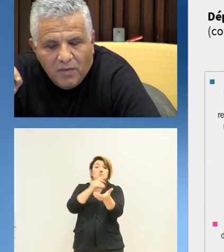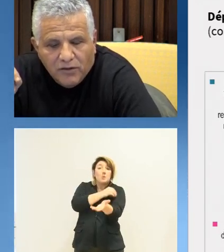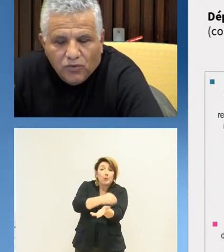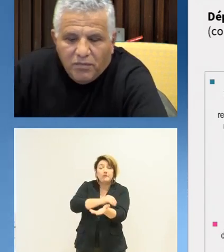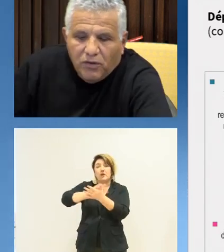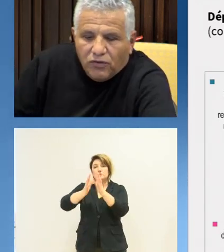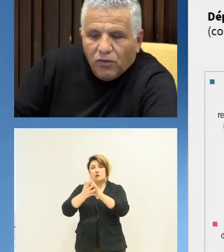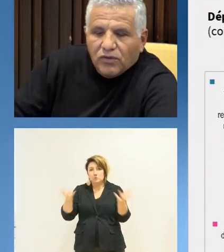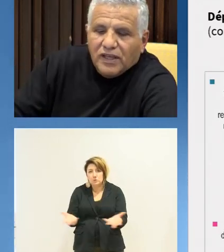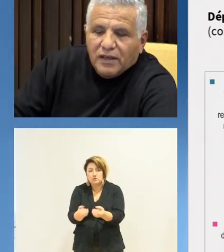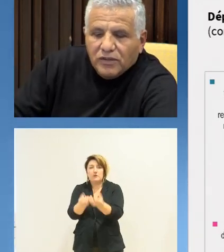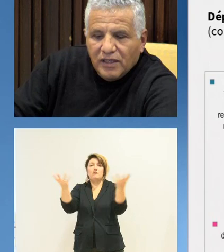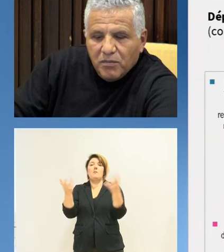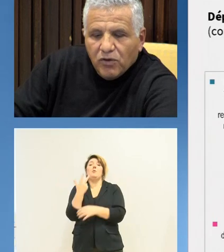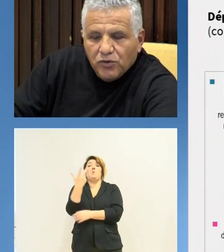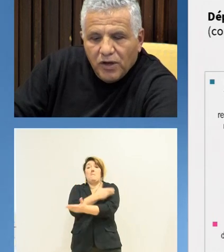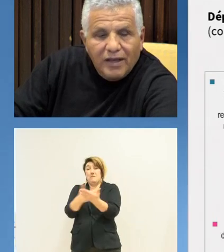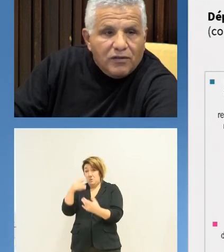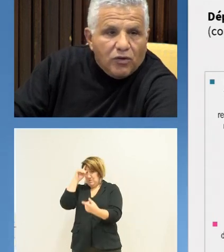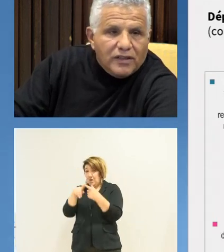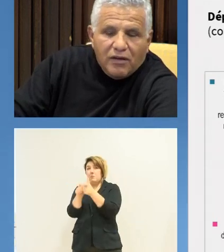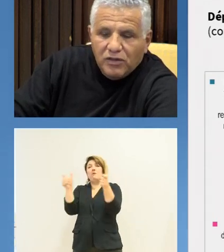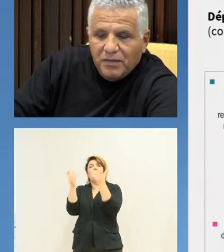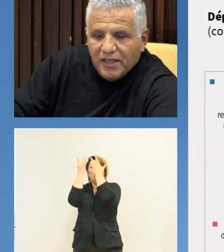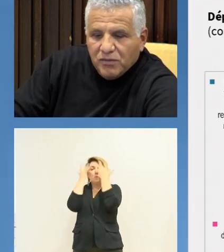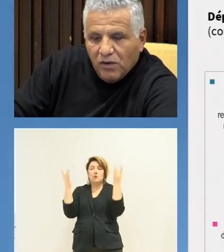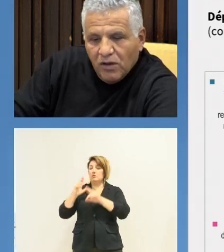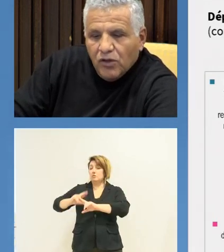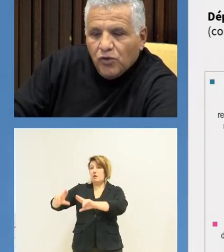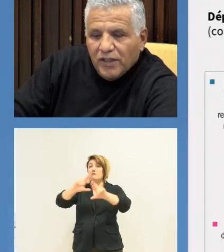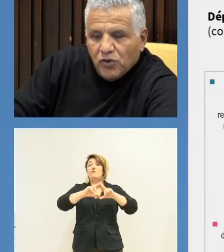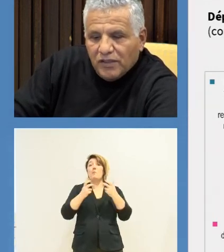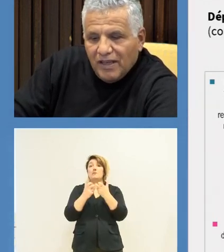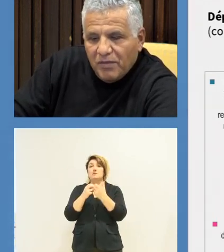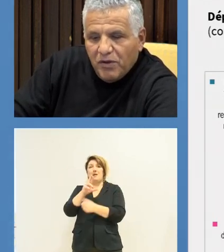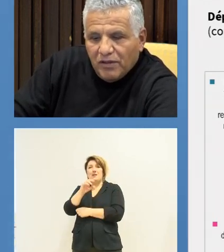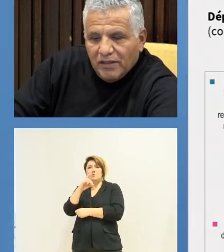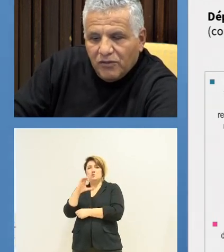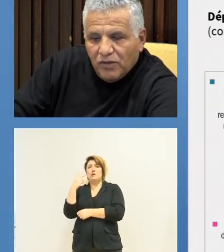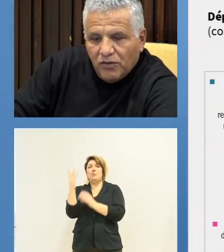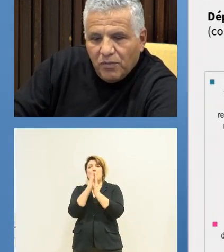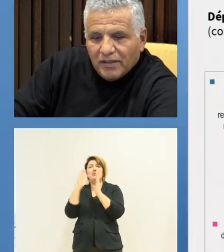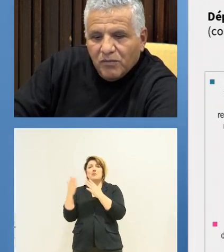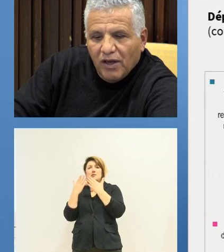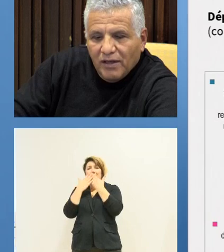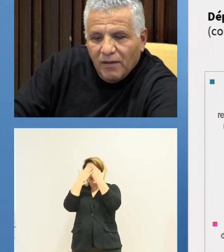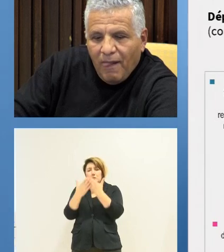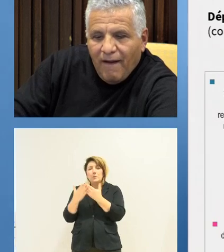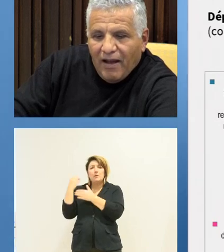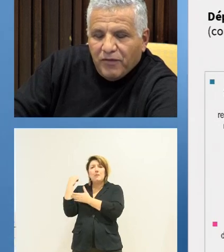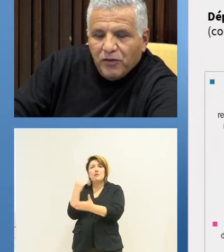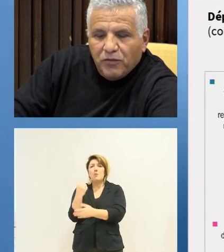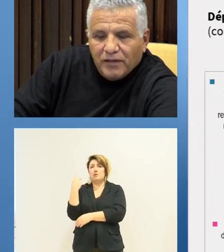près de trois millions seront consacrés aux équipements culturels dont les travaux d'aménagement du rez-de-chaussée de la bibliothèque d'étude et du patrimoine